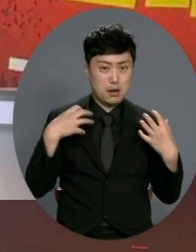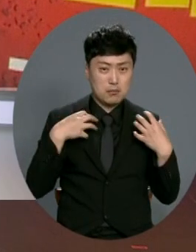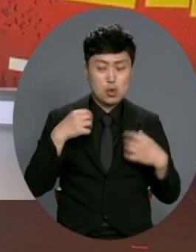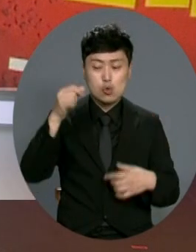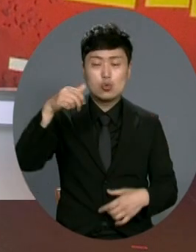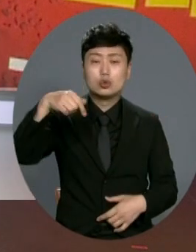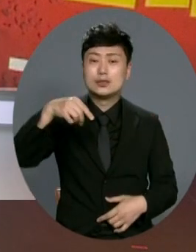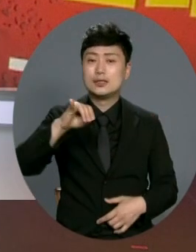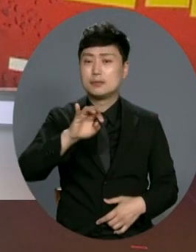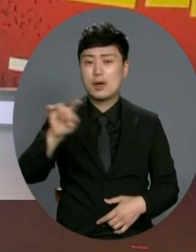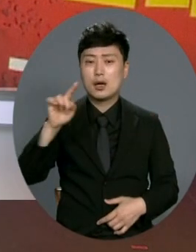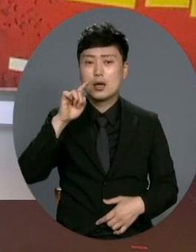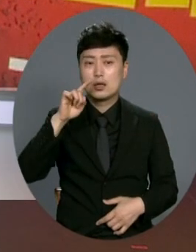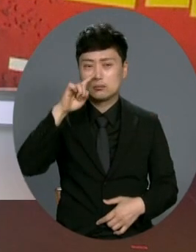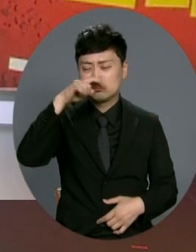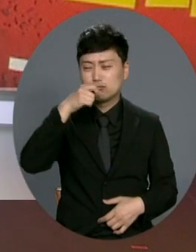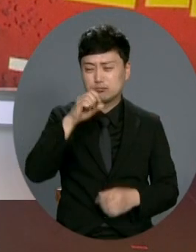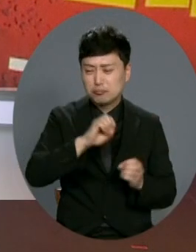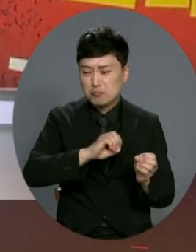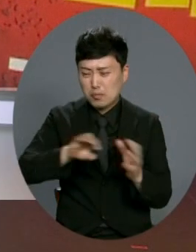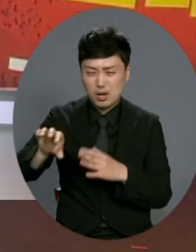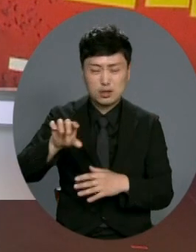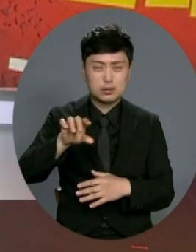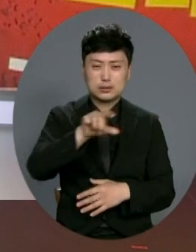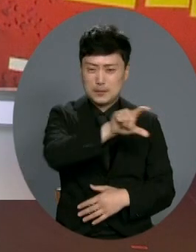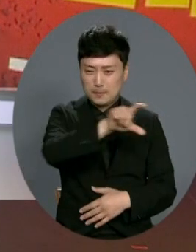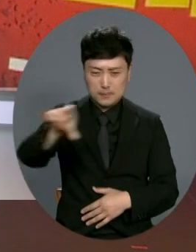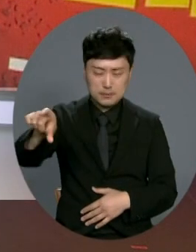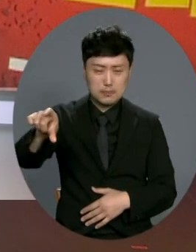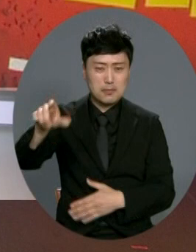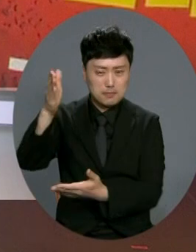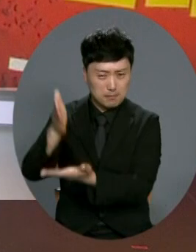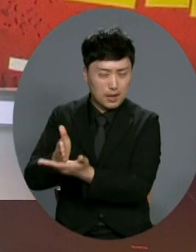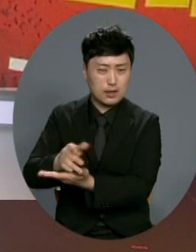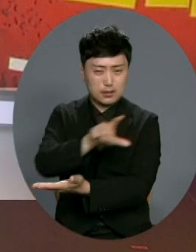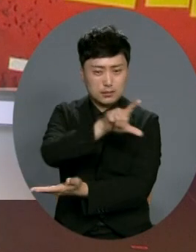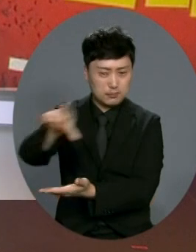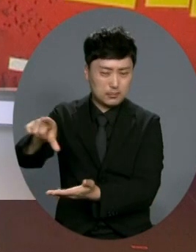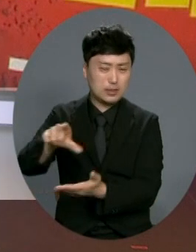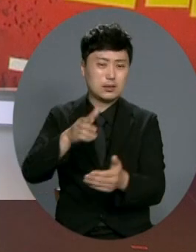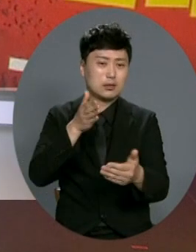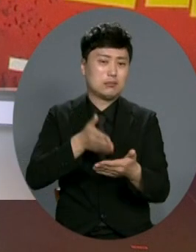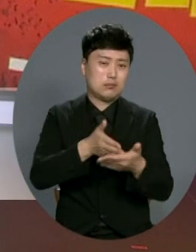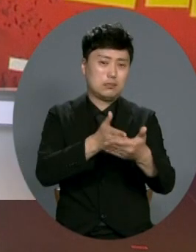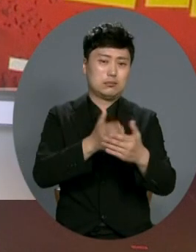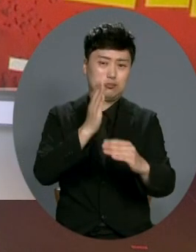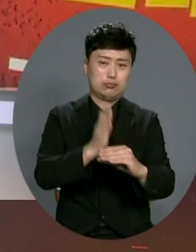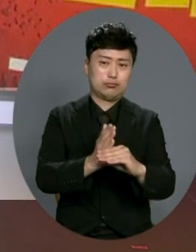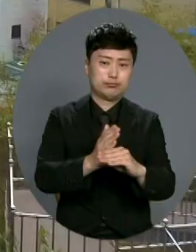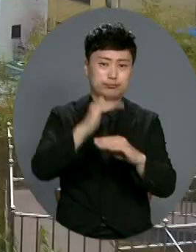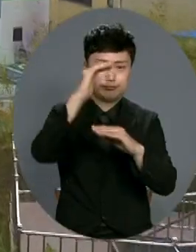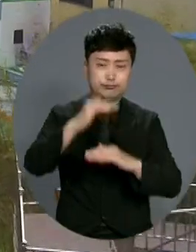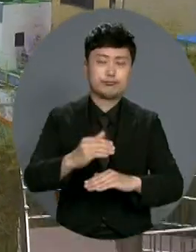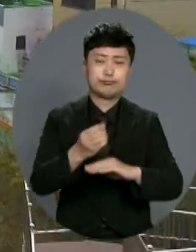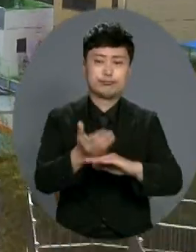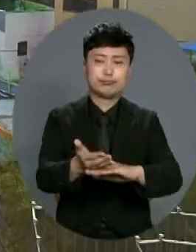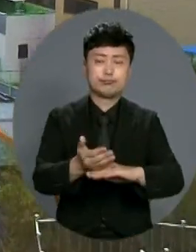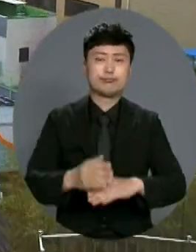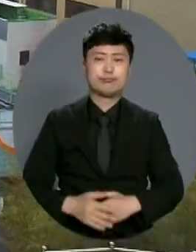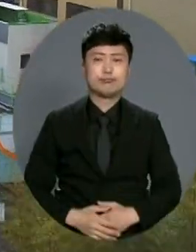투기 중단을 위해서 즉각 나서야 한다는 요구가 거세지고 있습니다. 이규설 기자입니다.